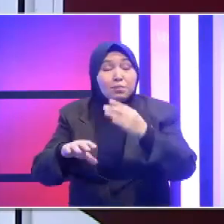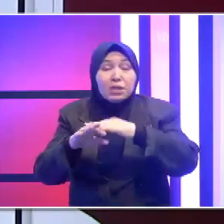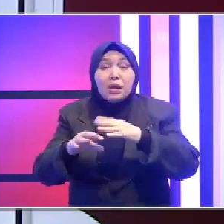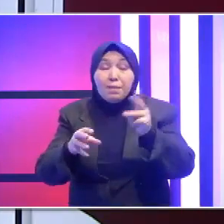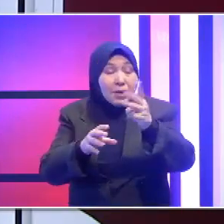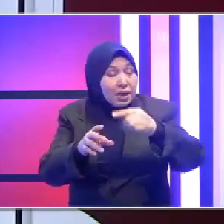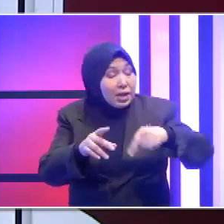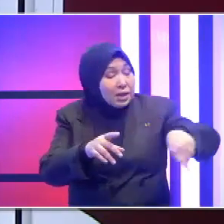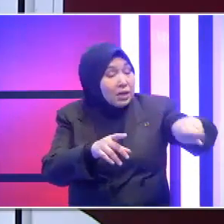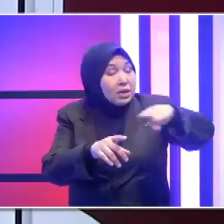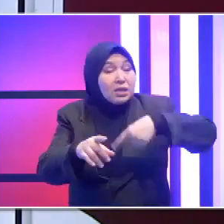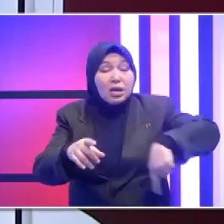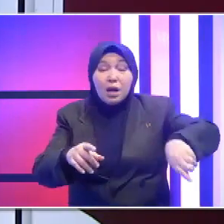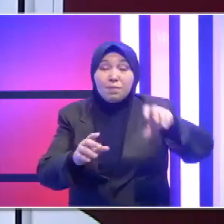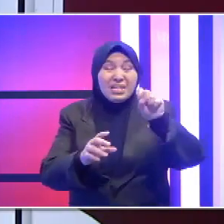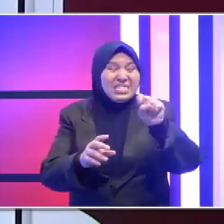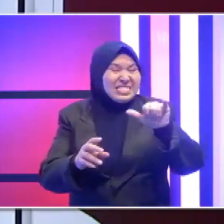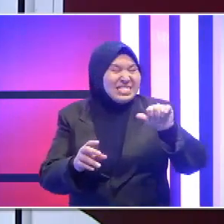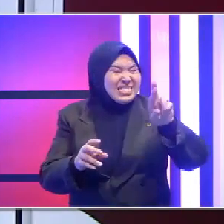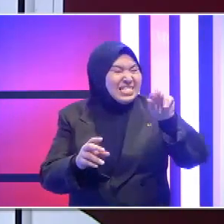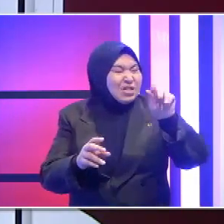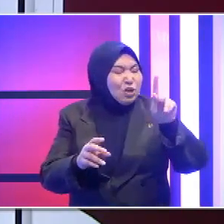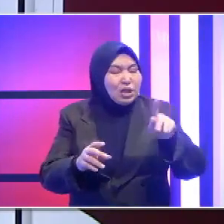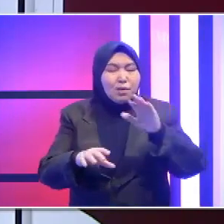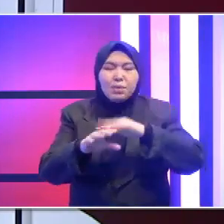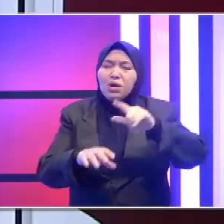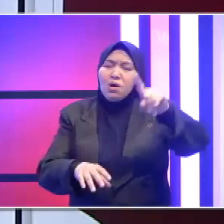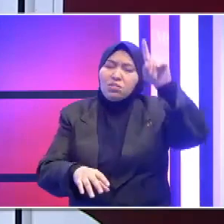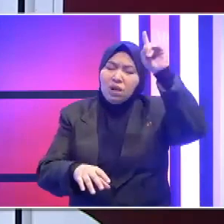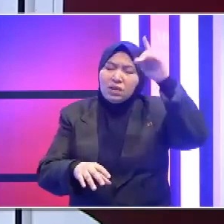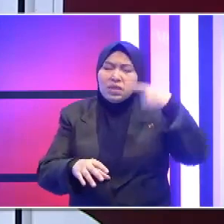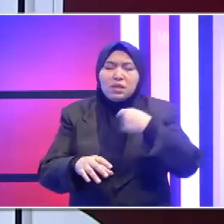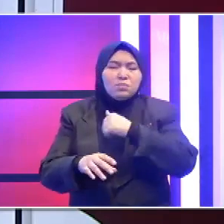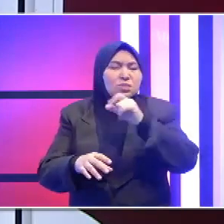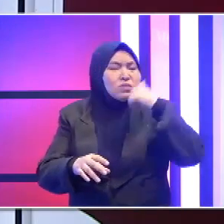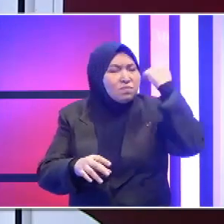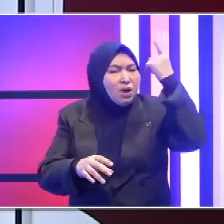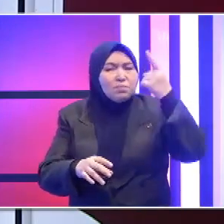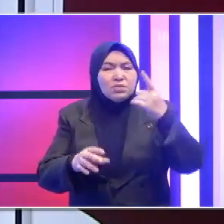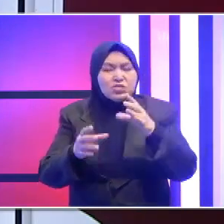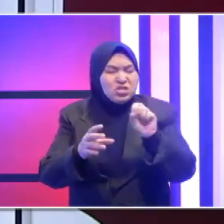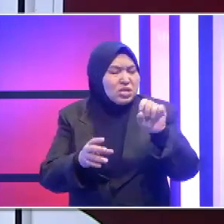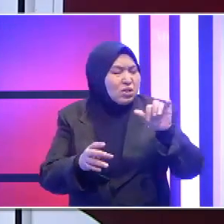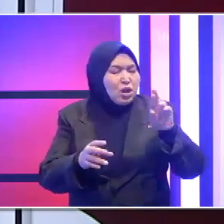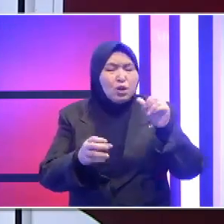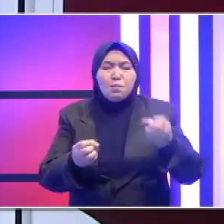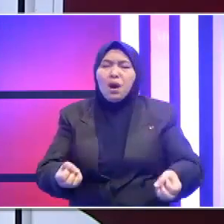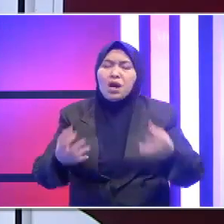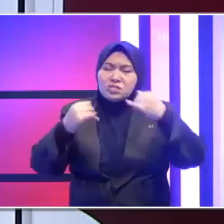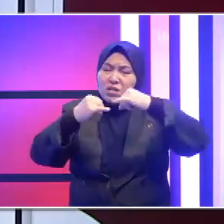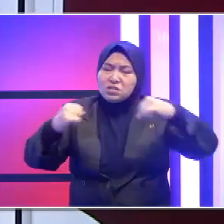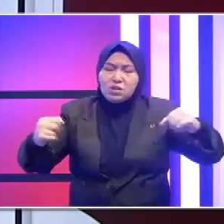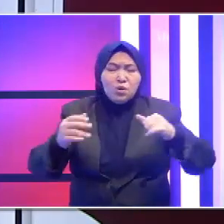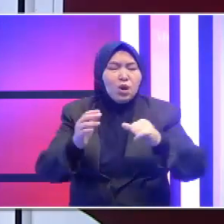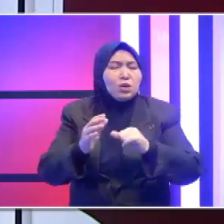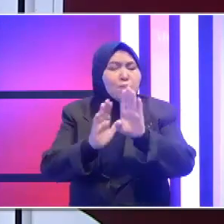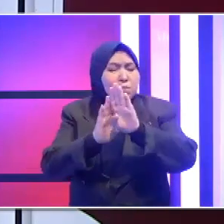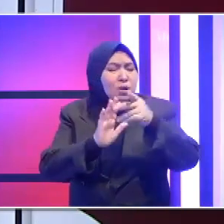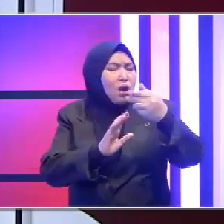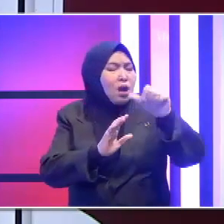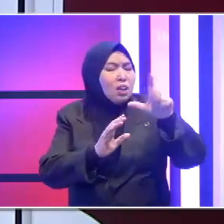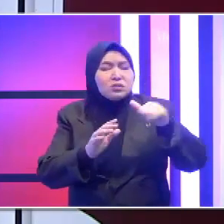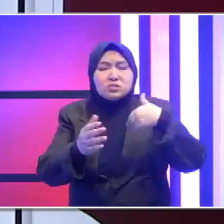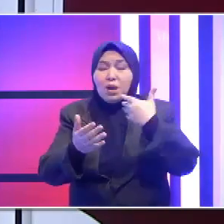mereka yang memunculkan kepada AllAh subhana wa taala kita hampir ini banyak jenis dari segi berhasil sampailah kita